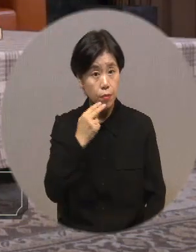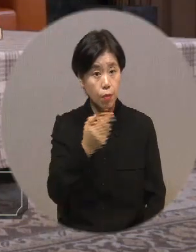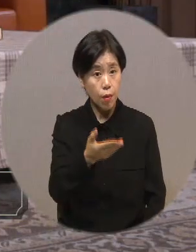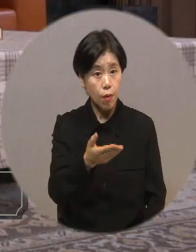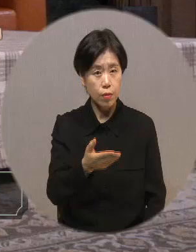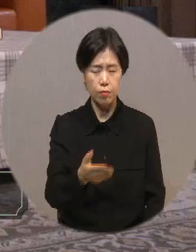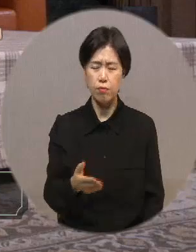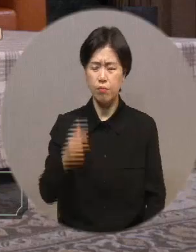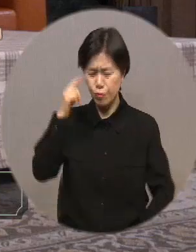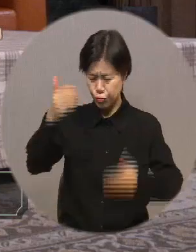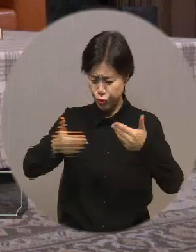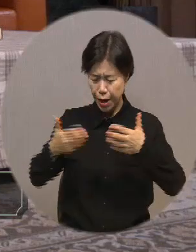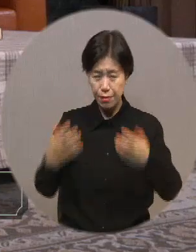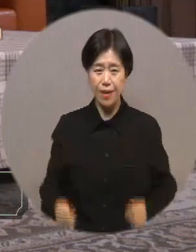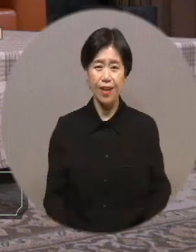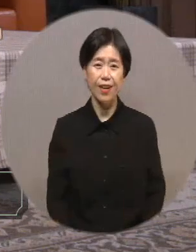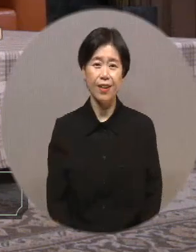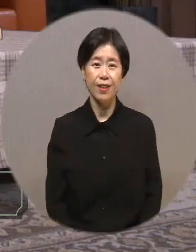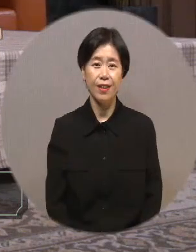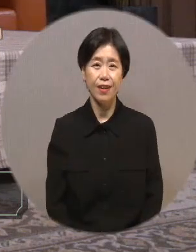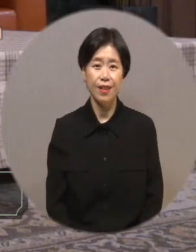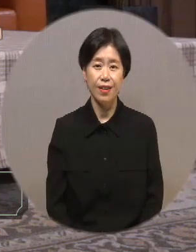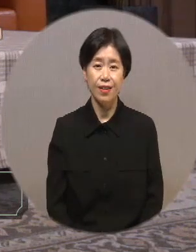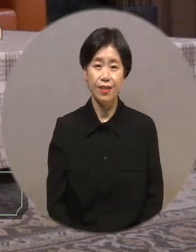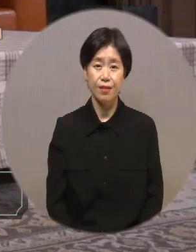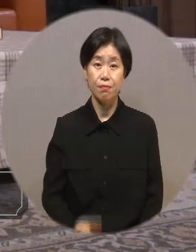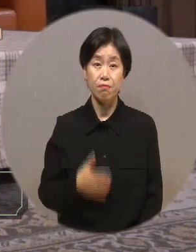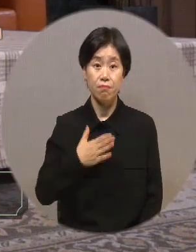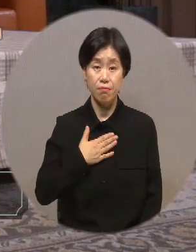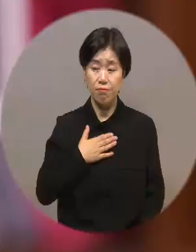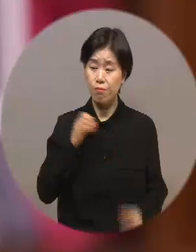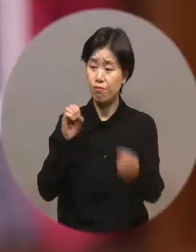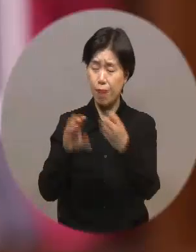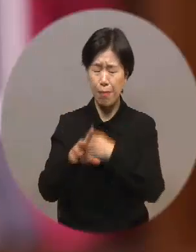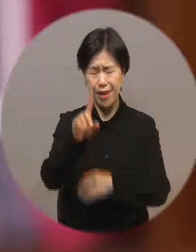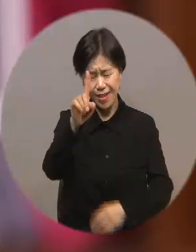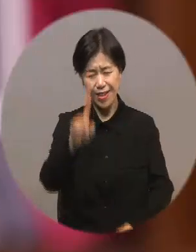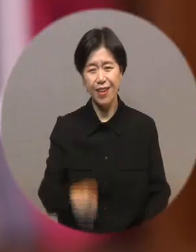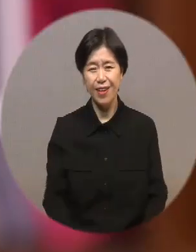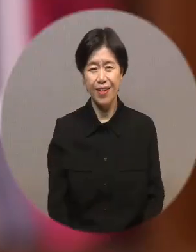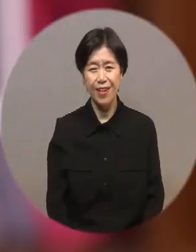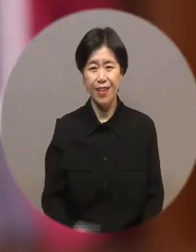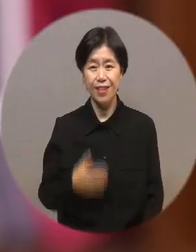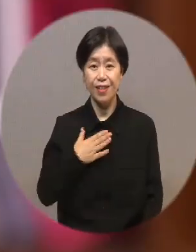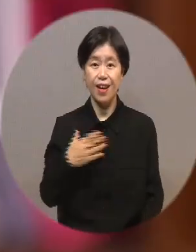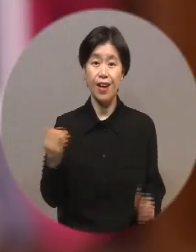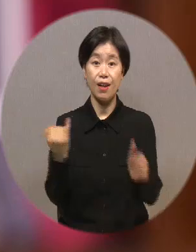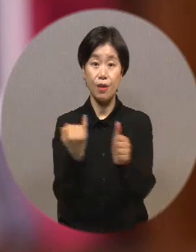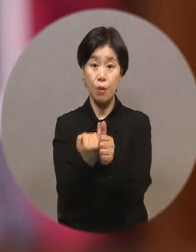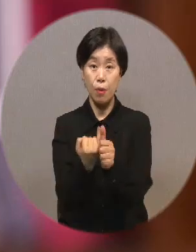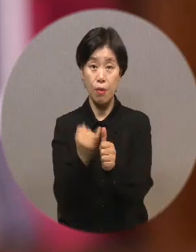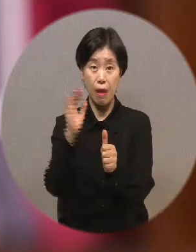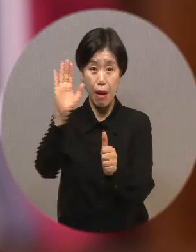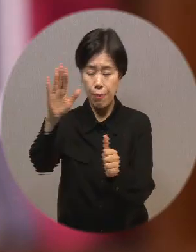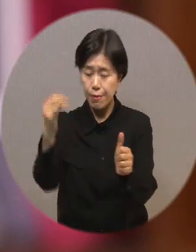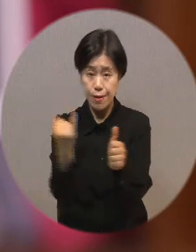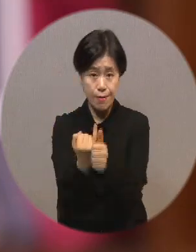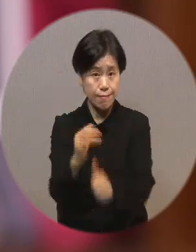드는 질문인데요. 네. 근데 한결같이 저희 답은 똑같아요. 그러니까 저는 결혼을 안 할 거예요.